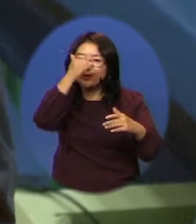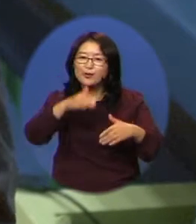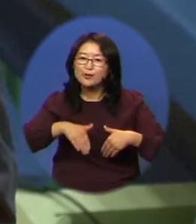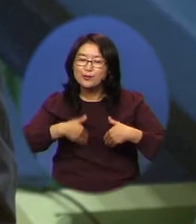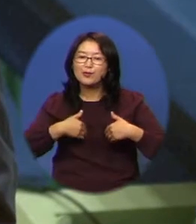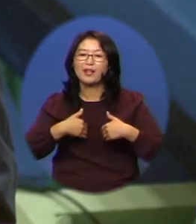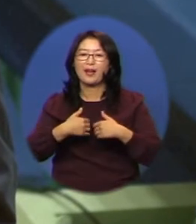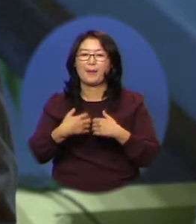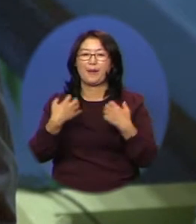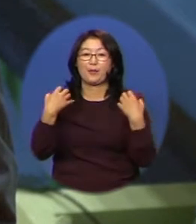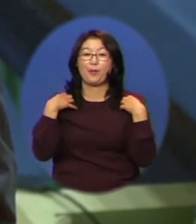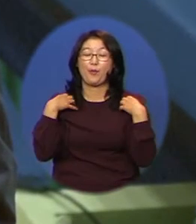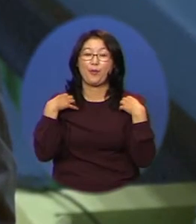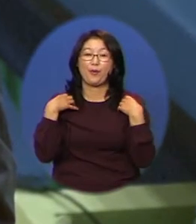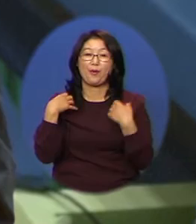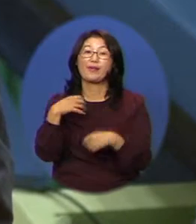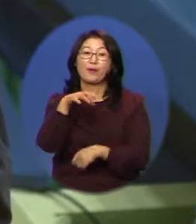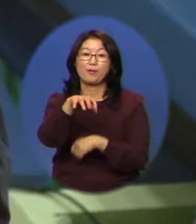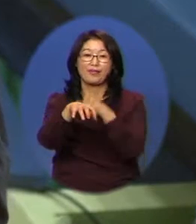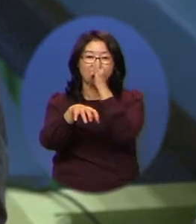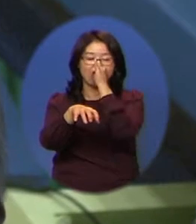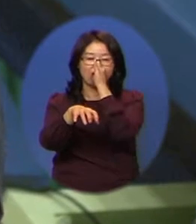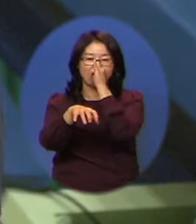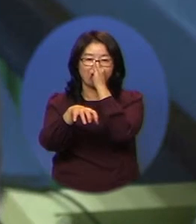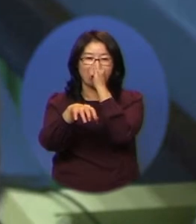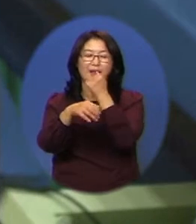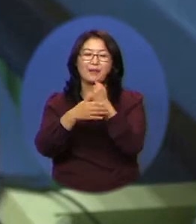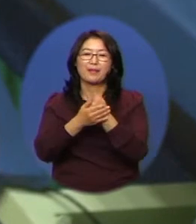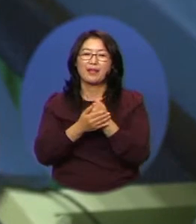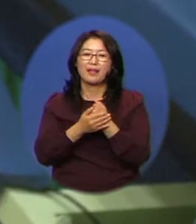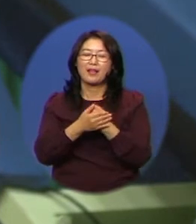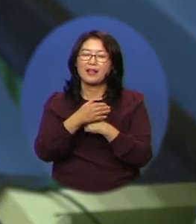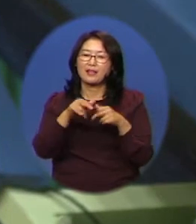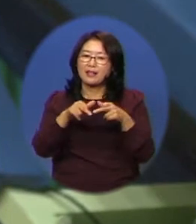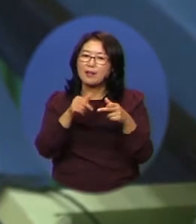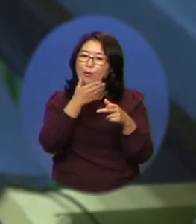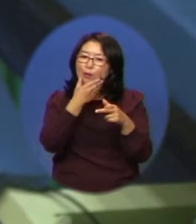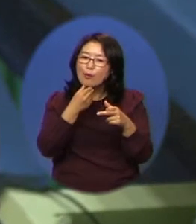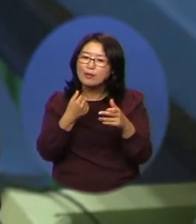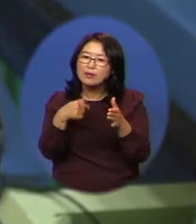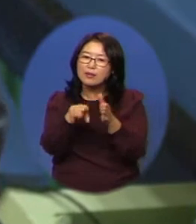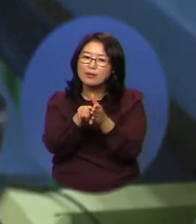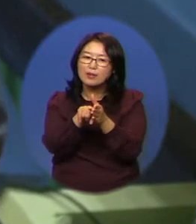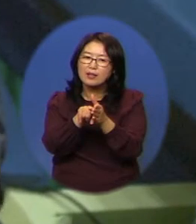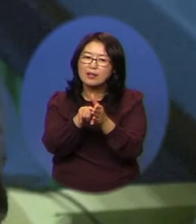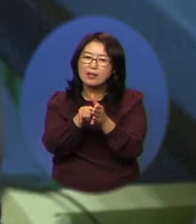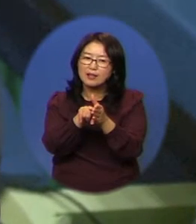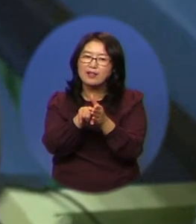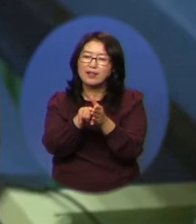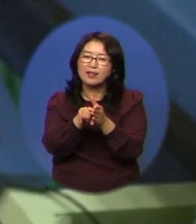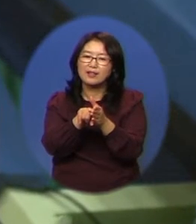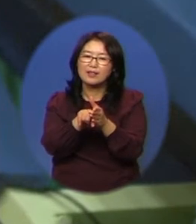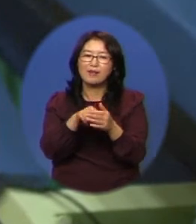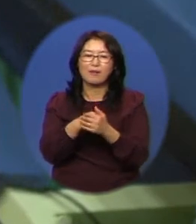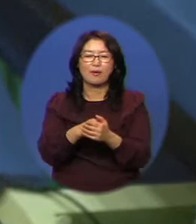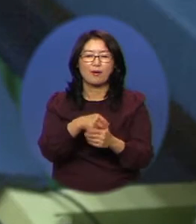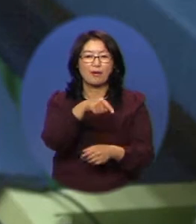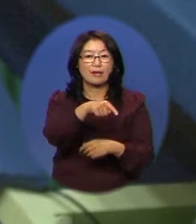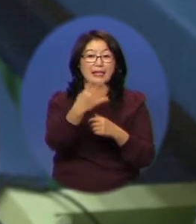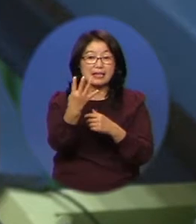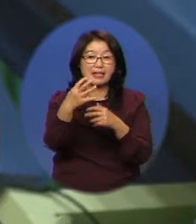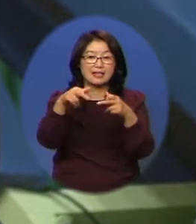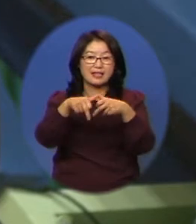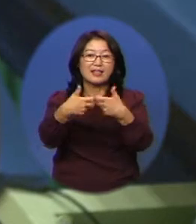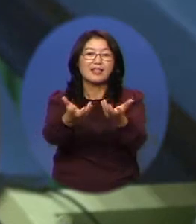소재지로서 더 큰 우리 장애 복지를 만드는데 아까 이 자리에 사계단체 복천규 회장님을